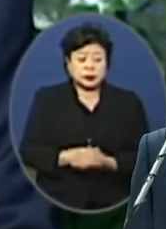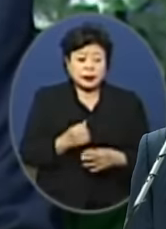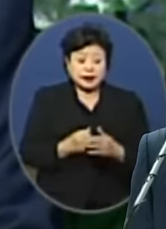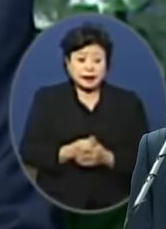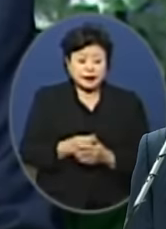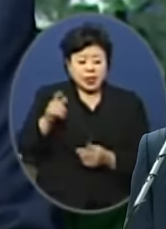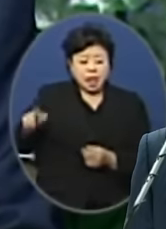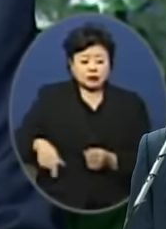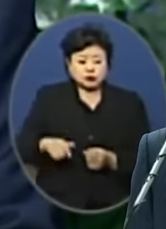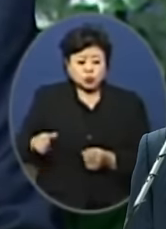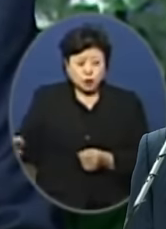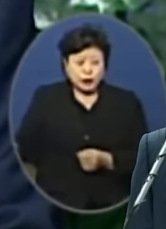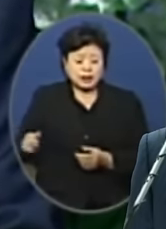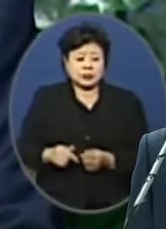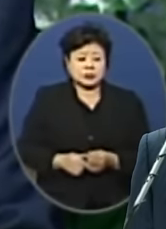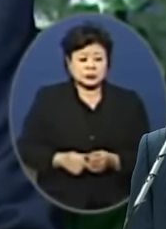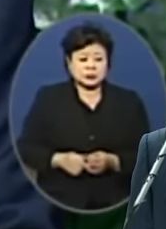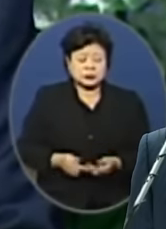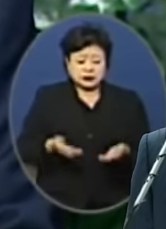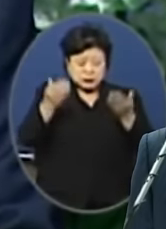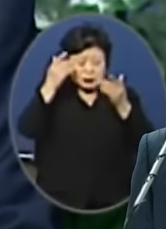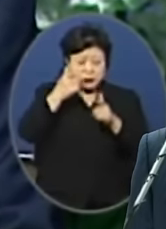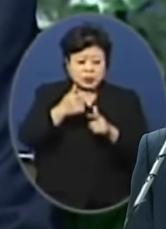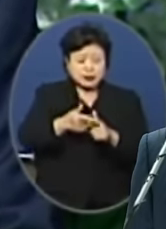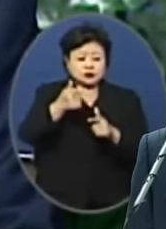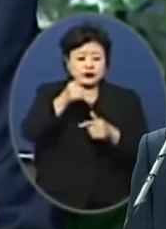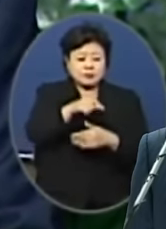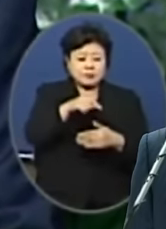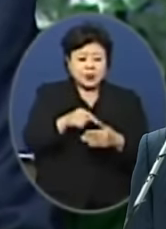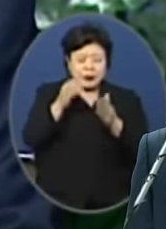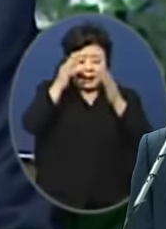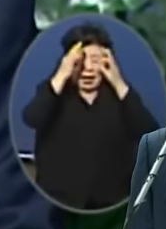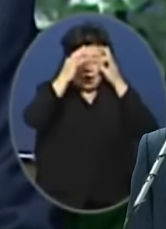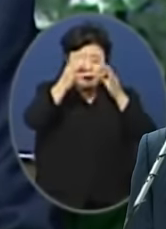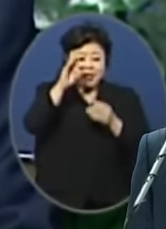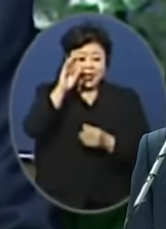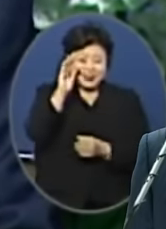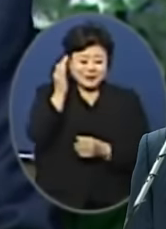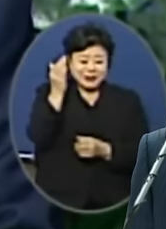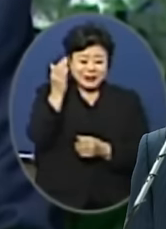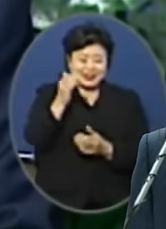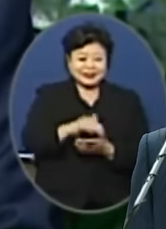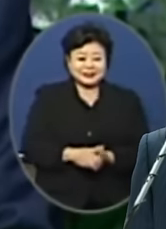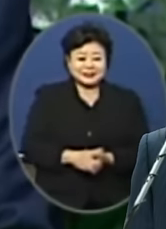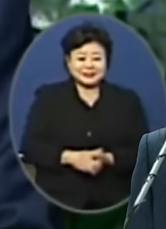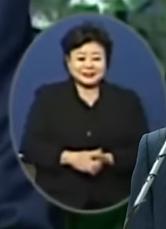그러므로 우리가 하루 종일 지나면서 예수님을 늘 마음속에 바라봐야 돼요.